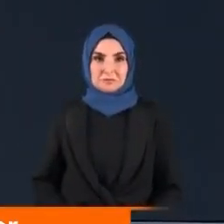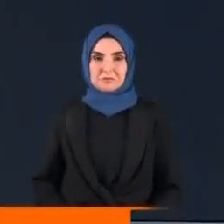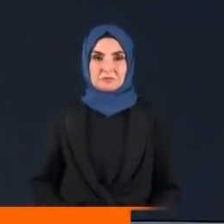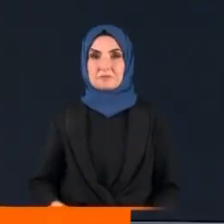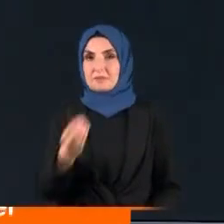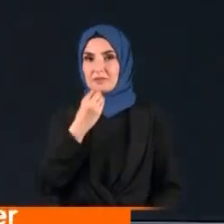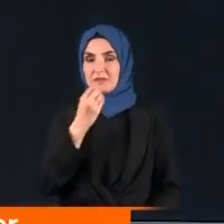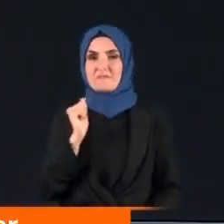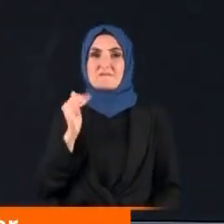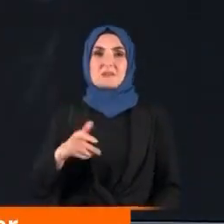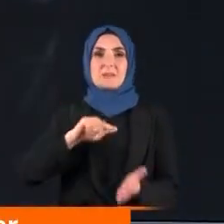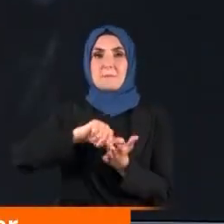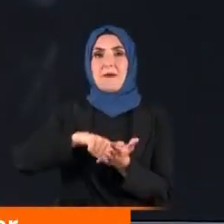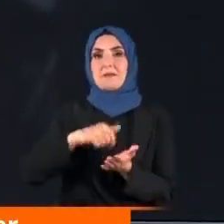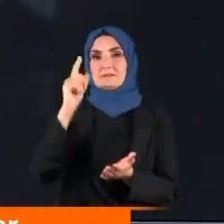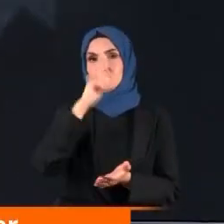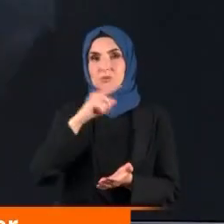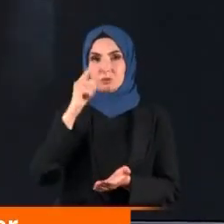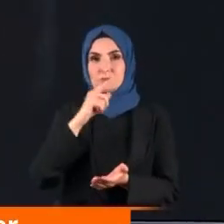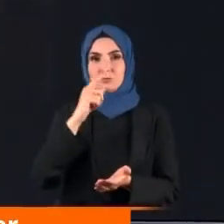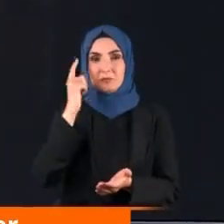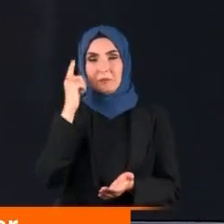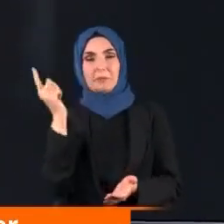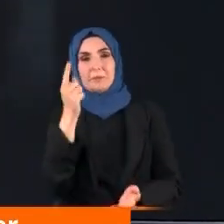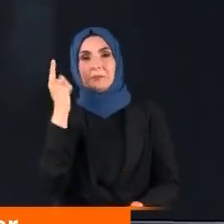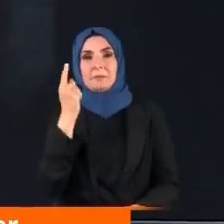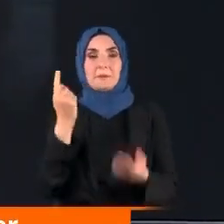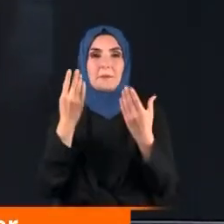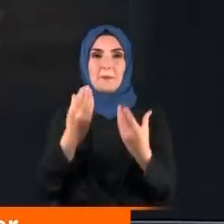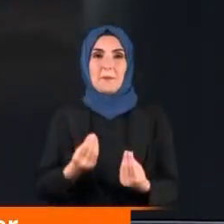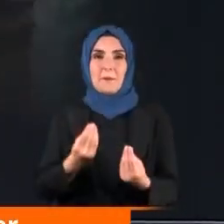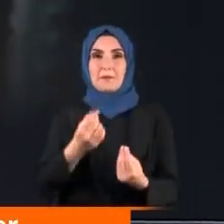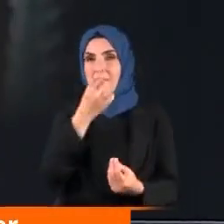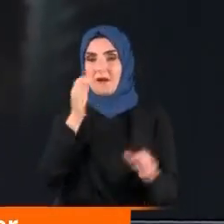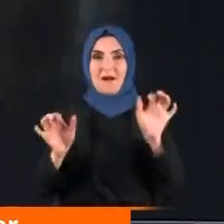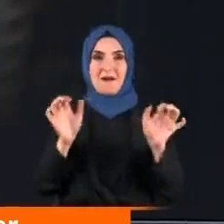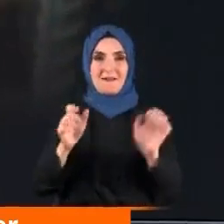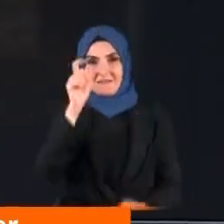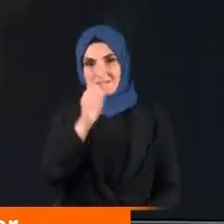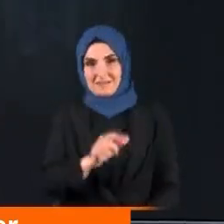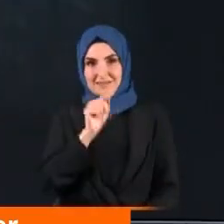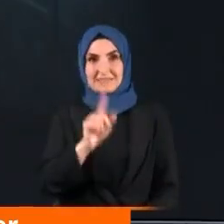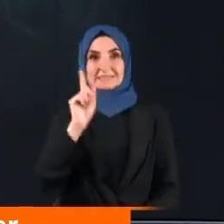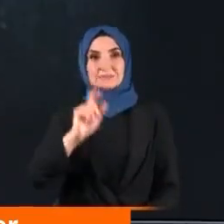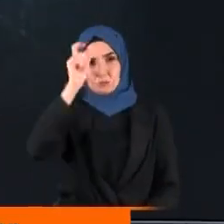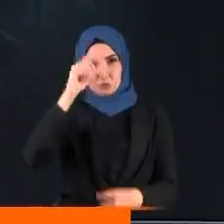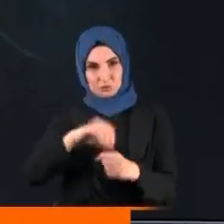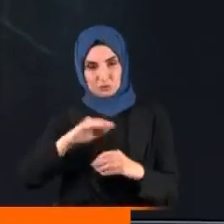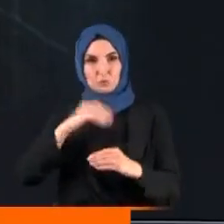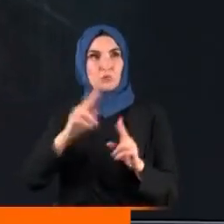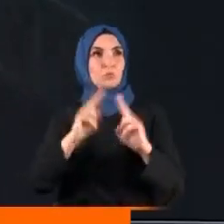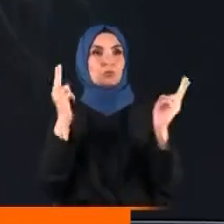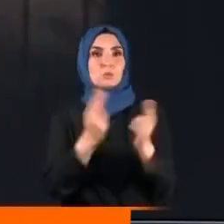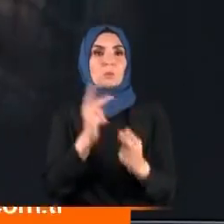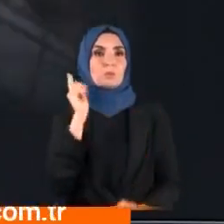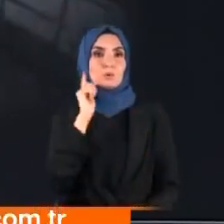Yediği fazla bal sebebiyle sersemleşen ayının görüntüsü önce ülkemizde sonrasında ise dünyada epey gündem olmuştu. Bal kız adı verilen yavru ayının